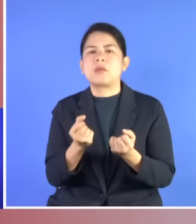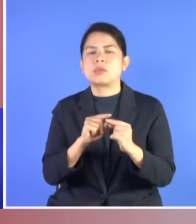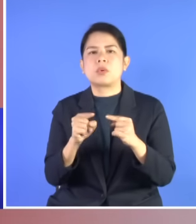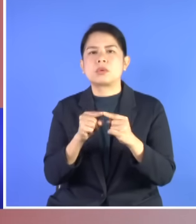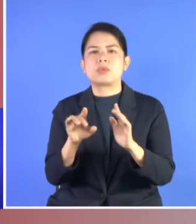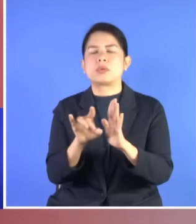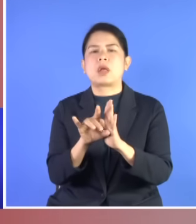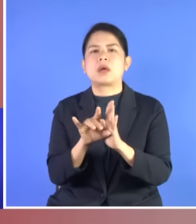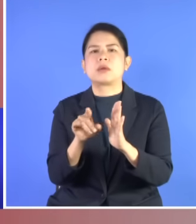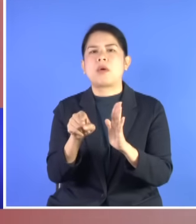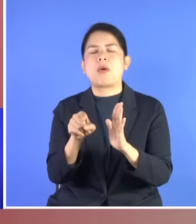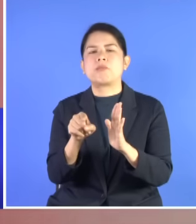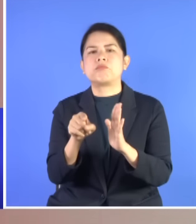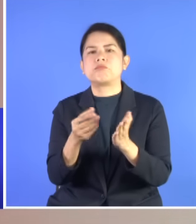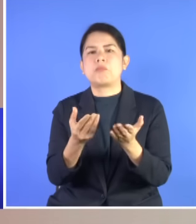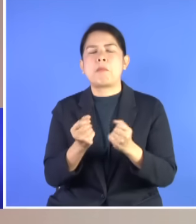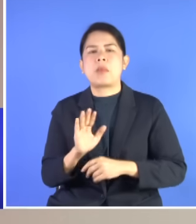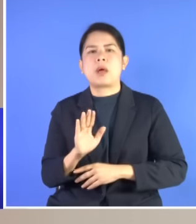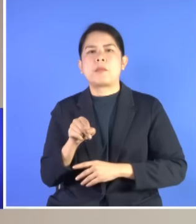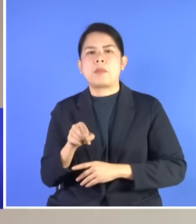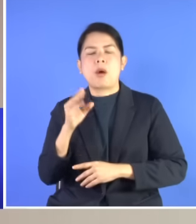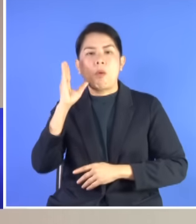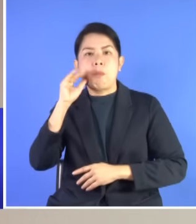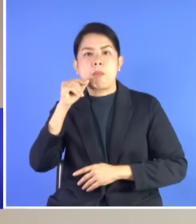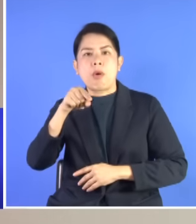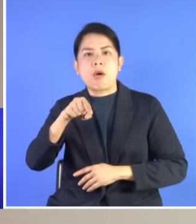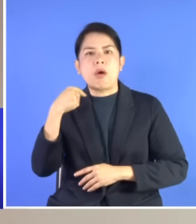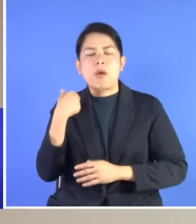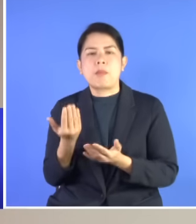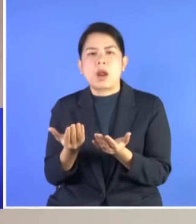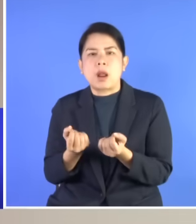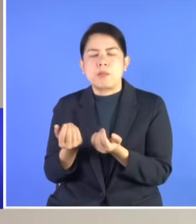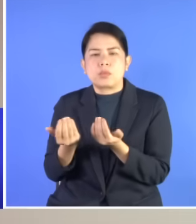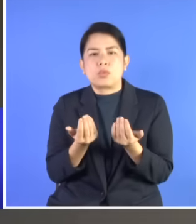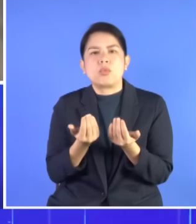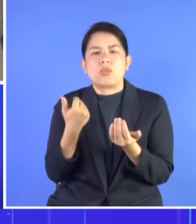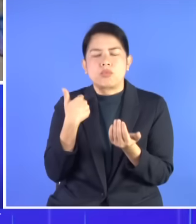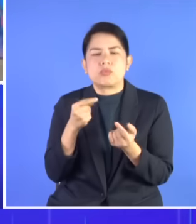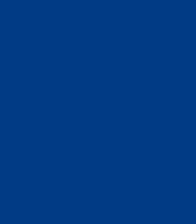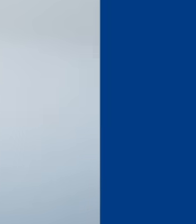ก็คือนายธนากรเนี่ยก็เลยพาน้องออกไปจากวัดตั้งแต่เช้าไปแล้วครับ